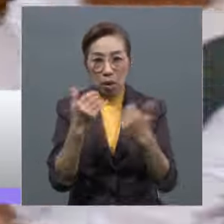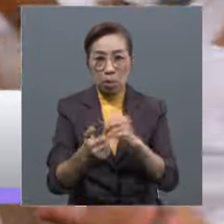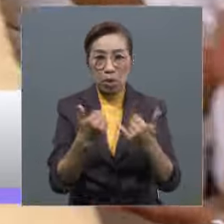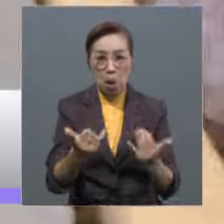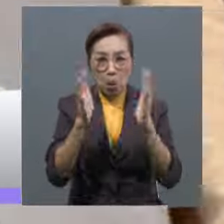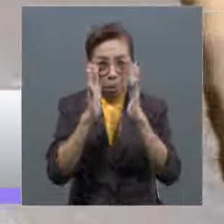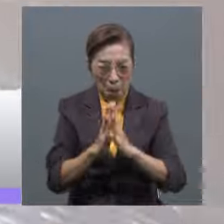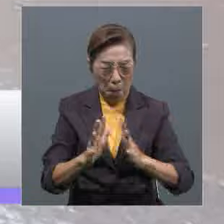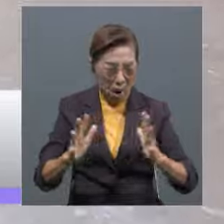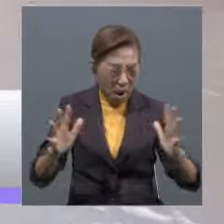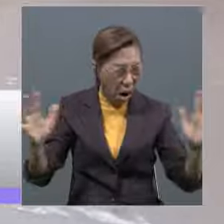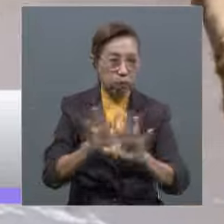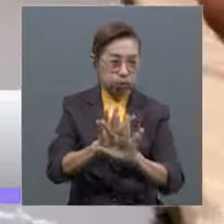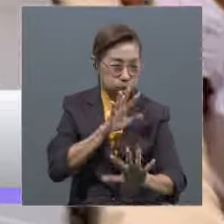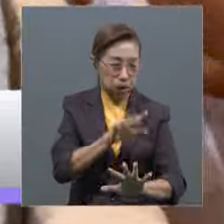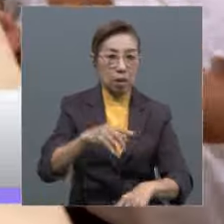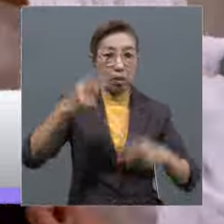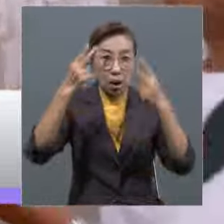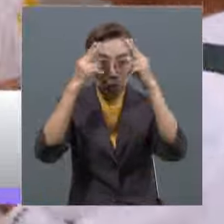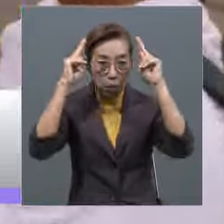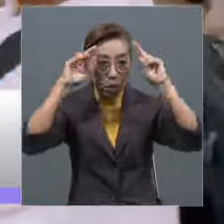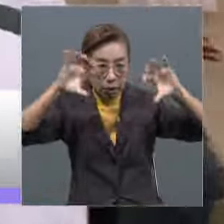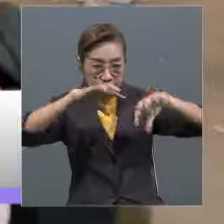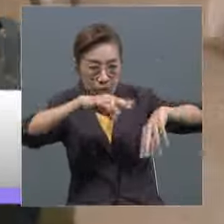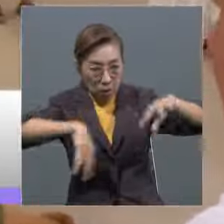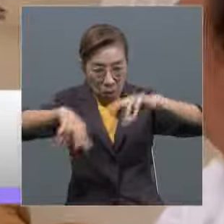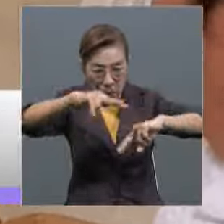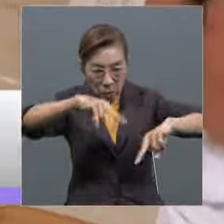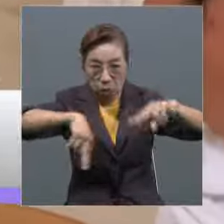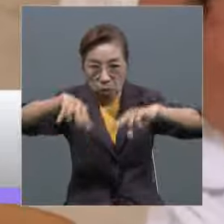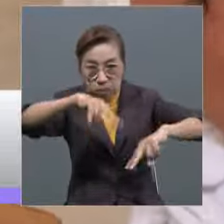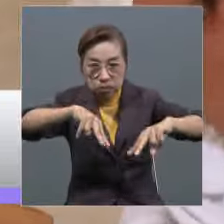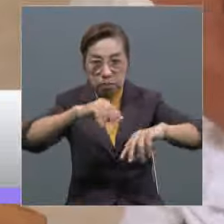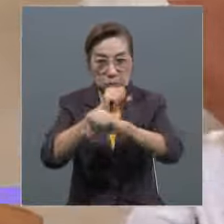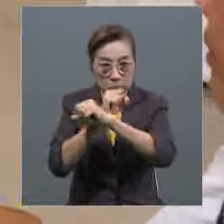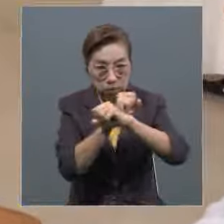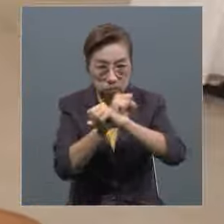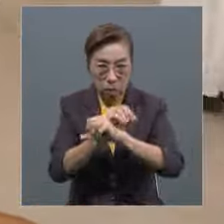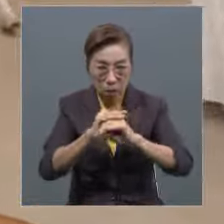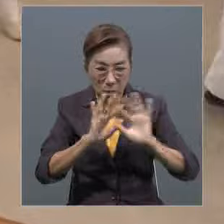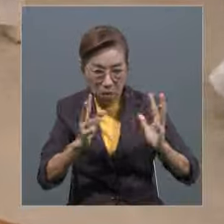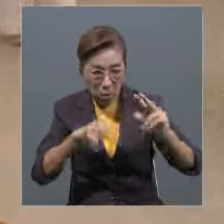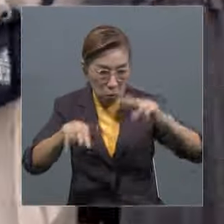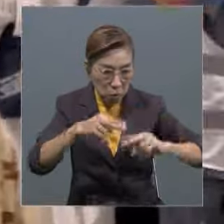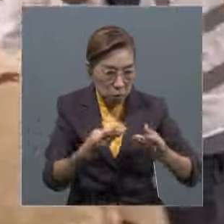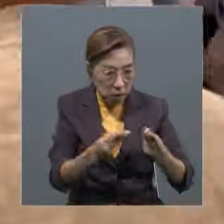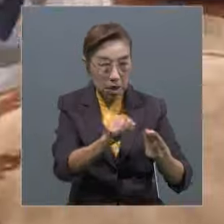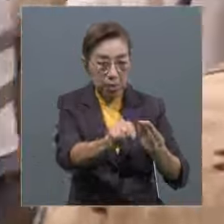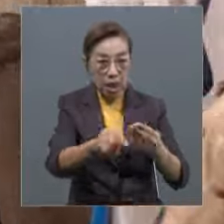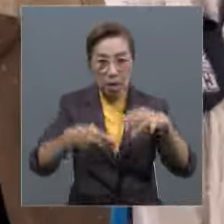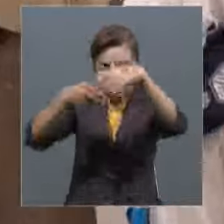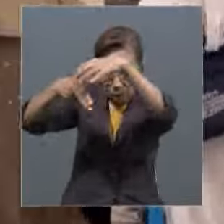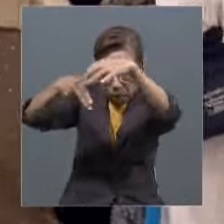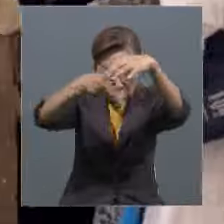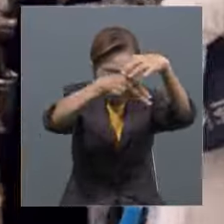นี้ทางการซาอุดิอาระเบียได้วางมาตรการรักษาความปลอดภัยที่เข้มงวดมากขึ้นรวมถึงการนำโดรนค่ะมาใช้สำรวจ